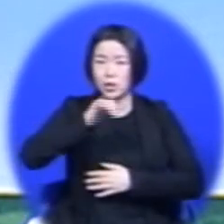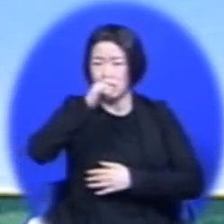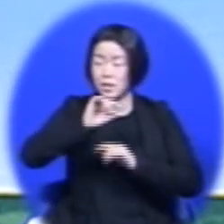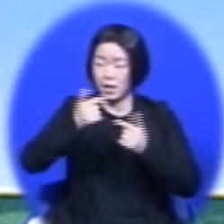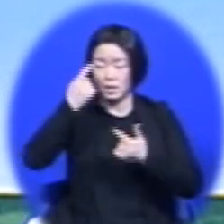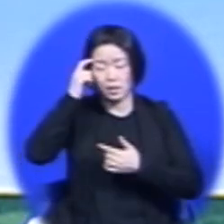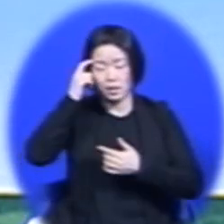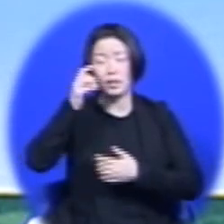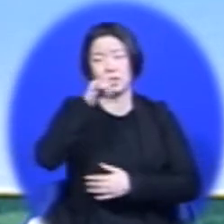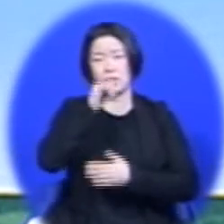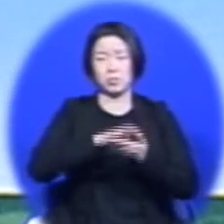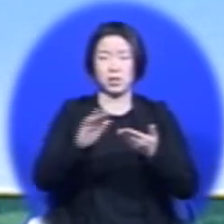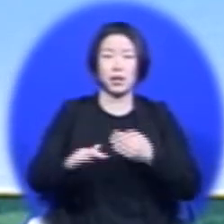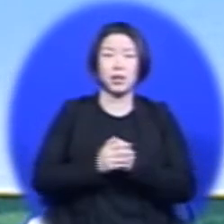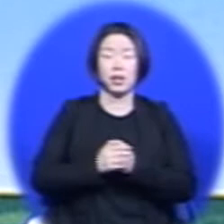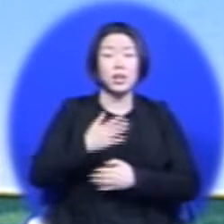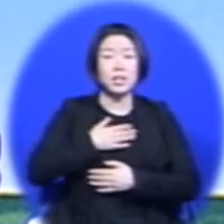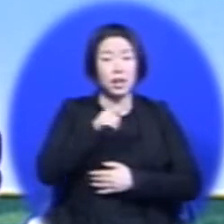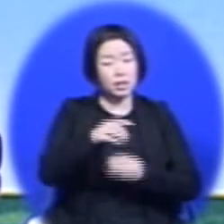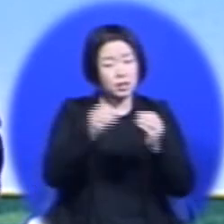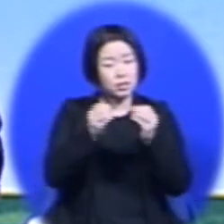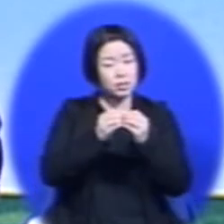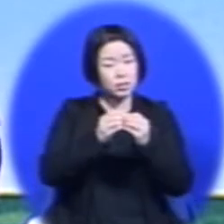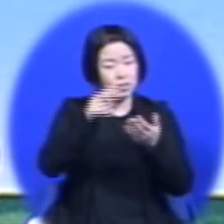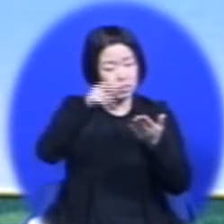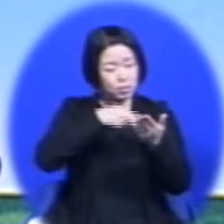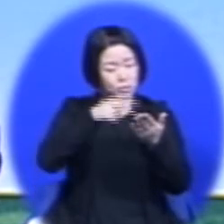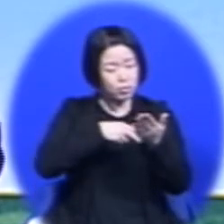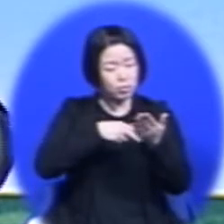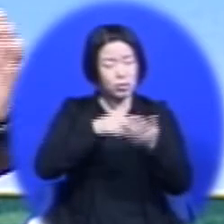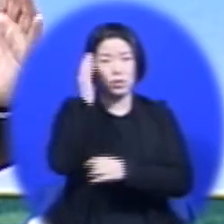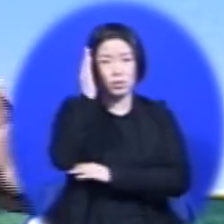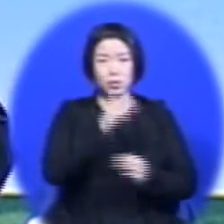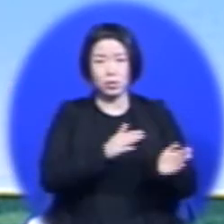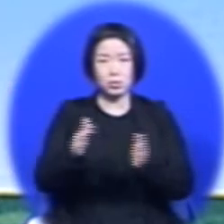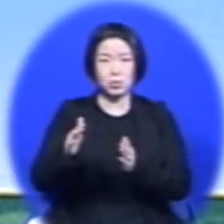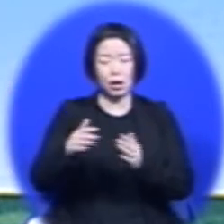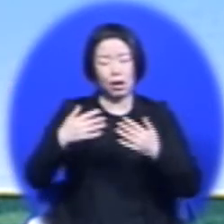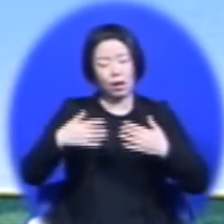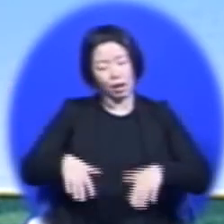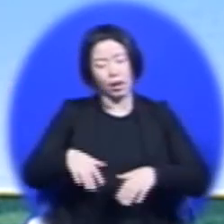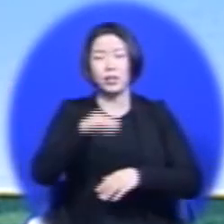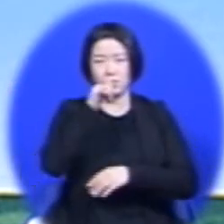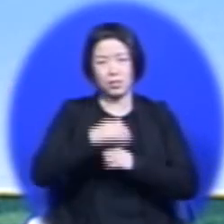듭니다. 제가 이 글을 읽고 설교 준비할 힘이 확 없어졌어요.